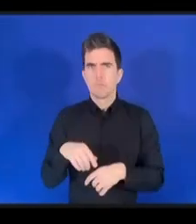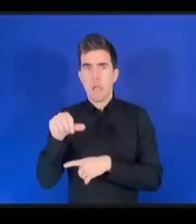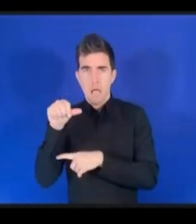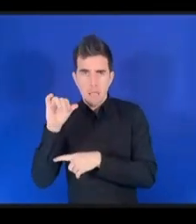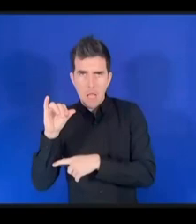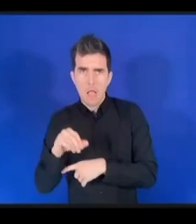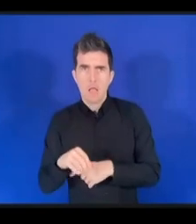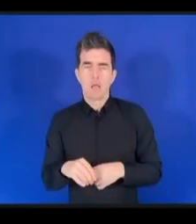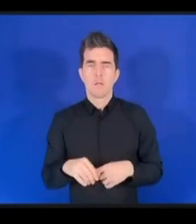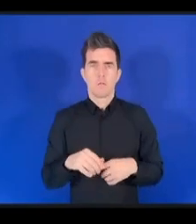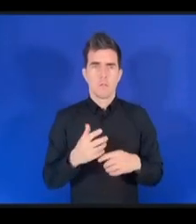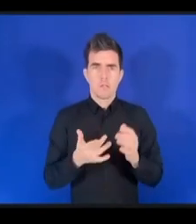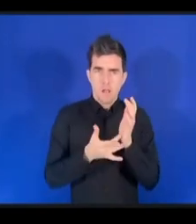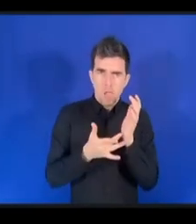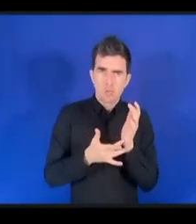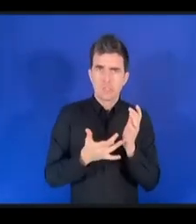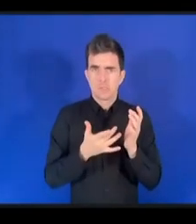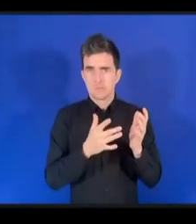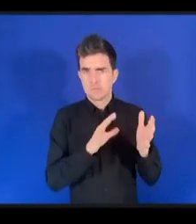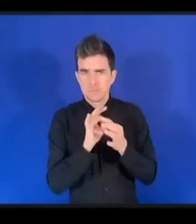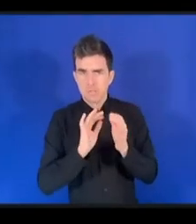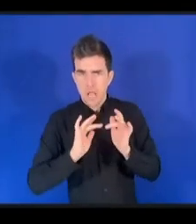誰一人取り残さない